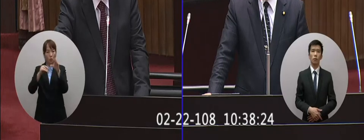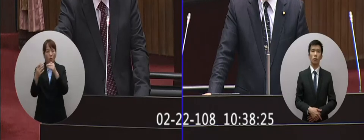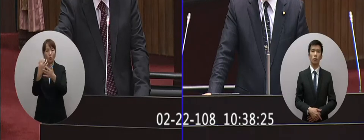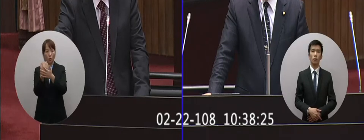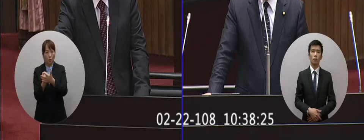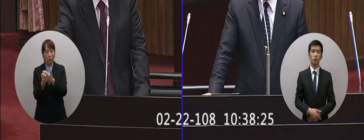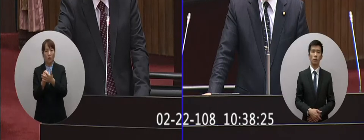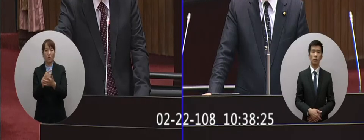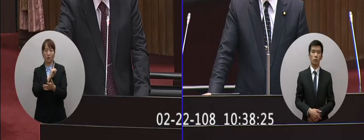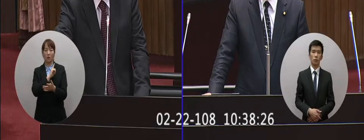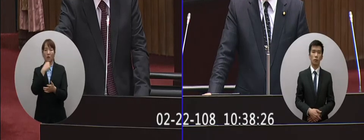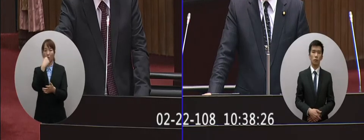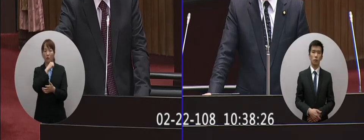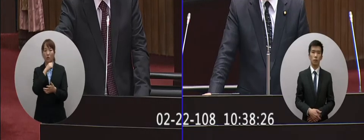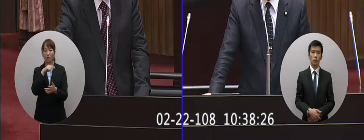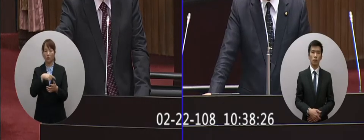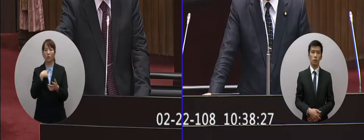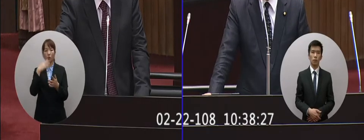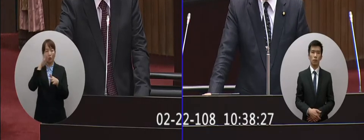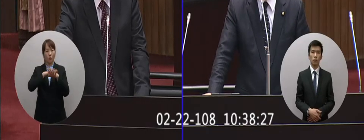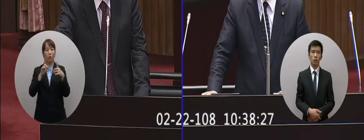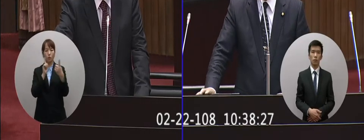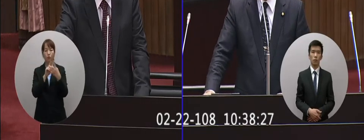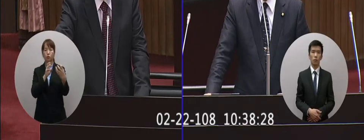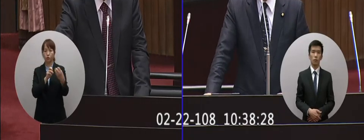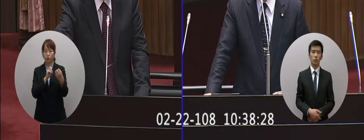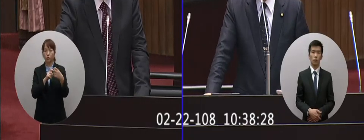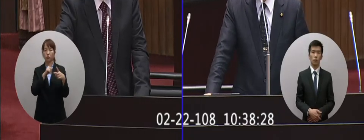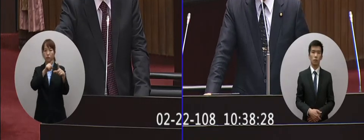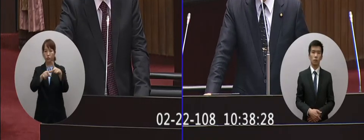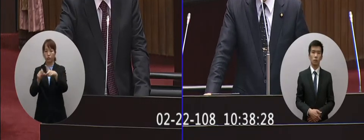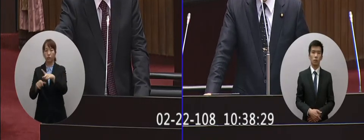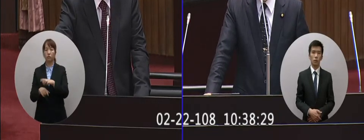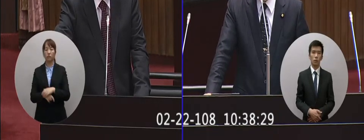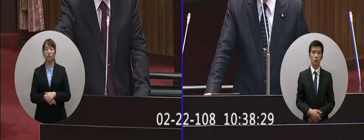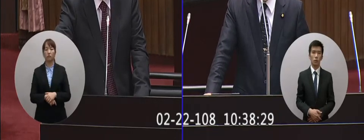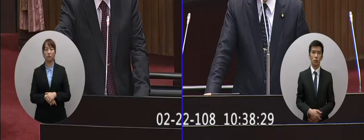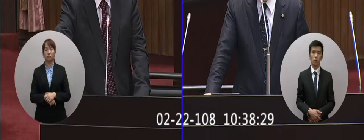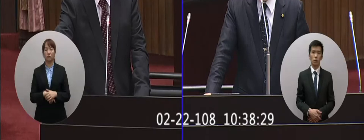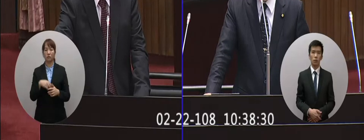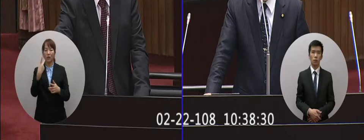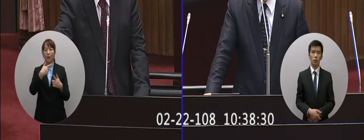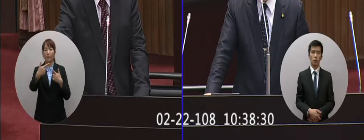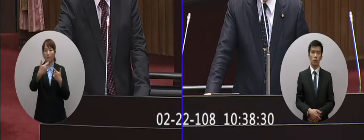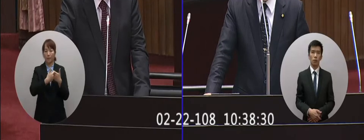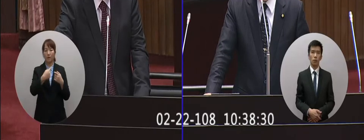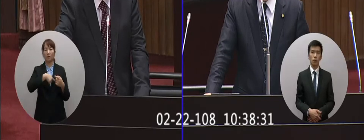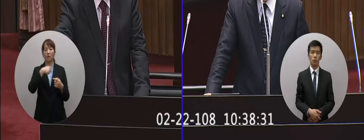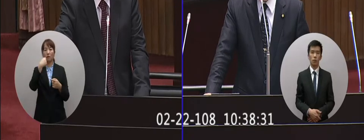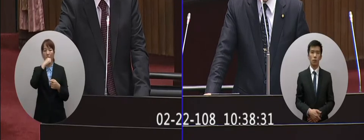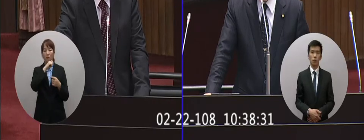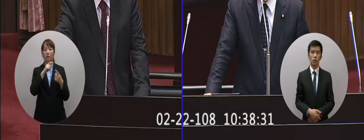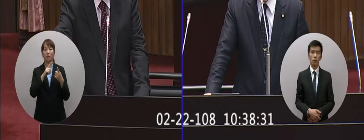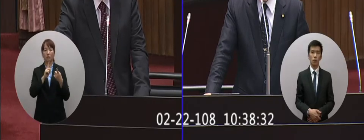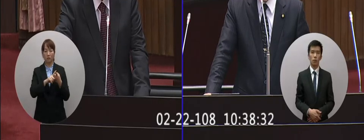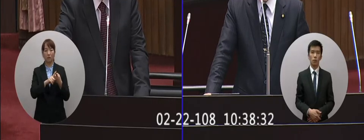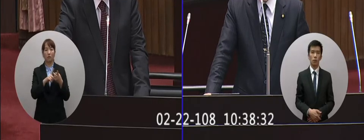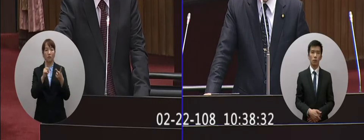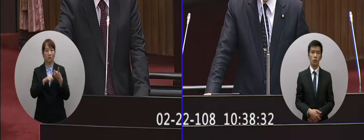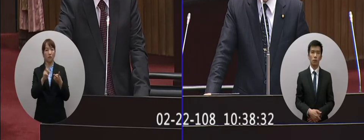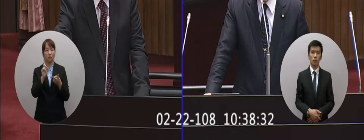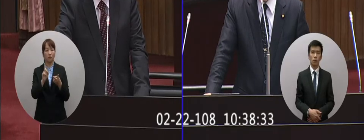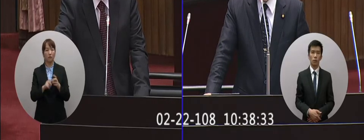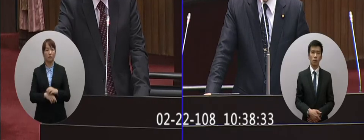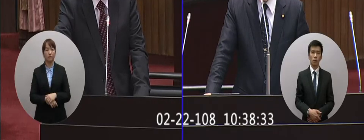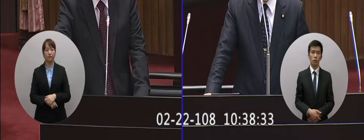象这个部分，我们会来协调这些开发商哦，来配合。这是第一个。那第二